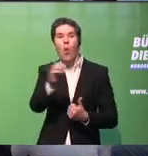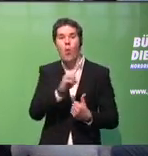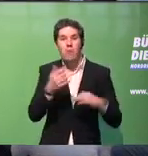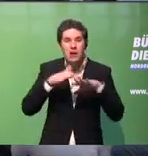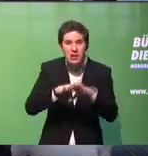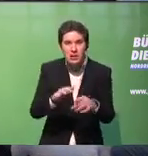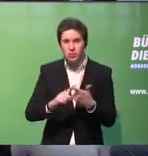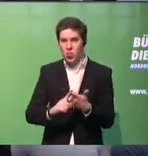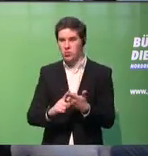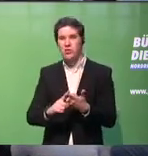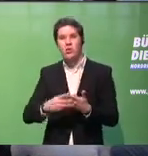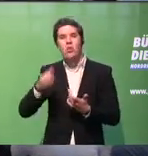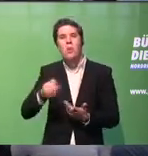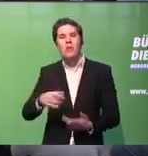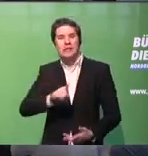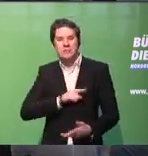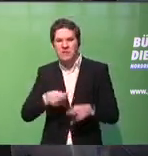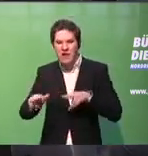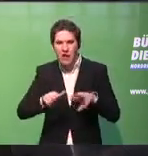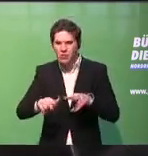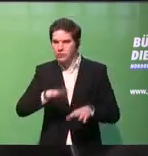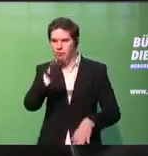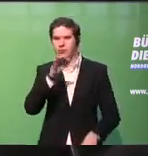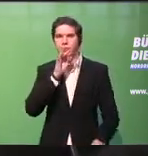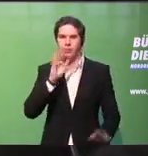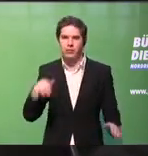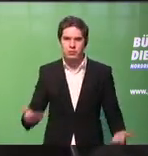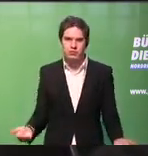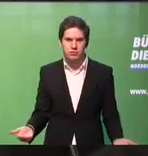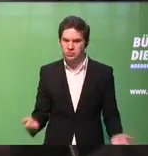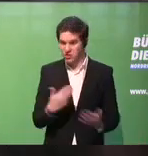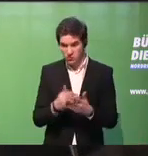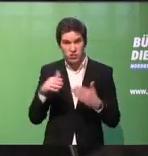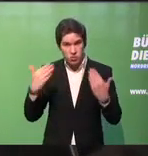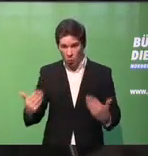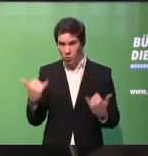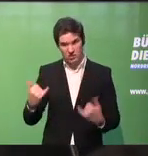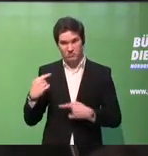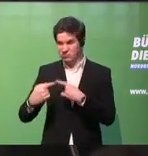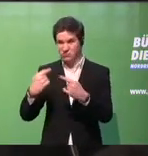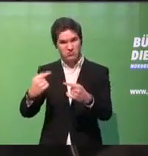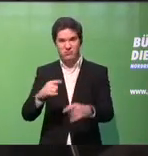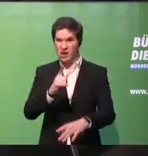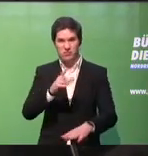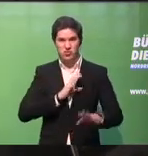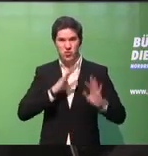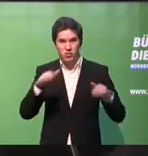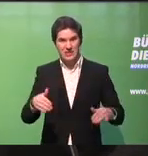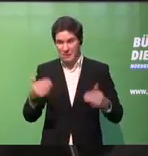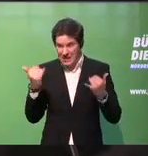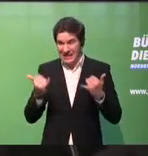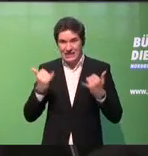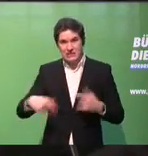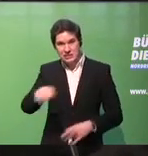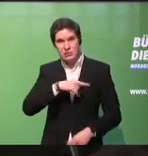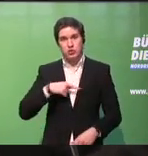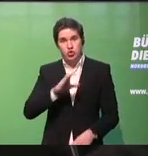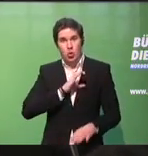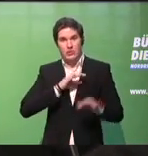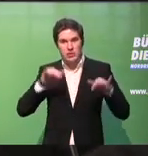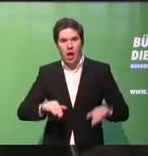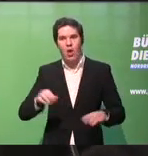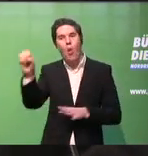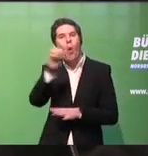Integration und kommunale Selbstverwaltung. Es kann so nicht weitergehen, aber noch haben wir die Möglichkeit, den europäischen Alltag besser zu